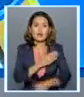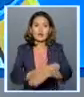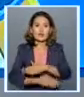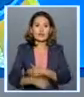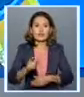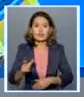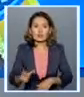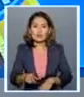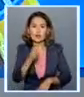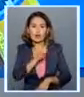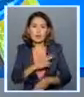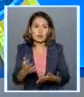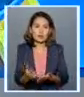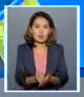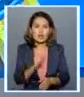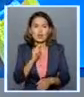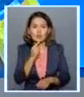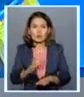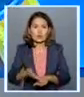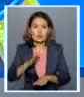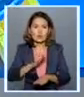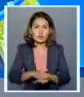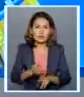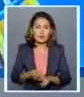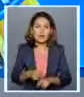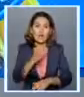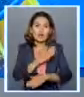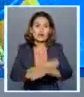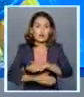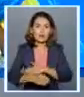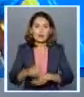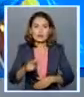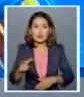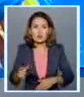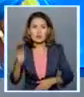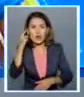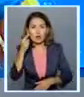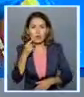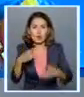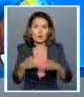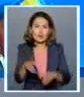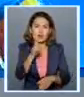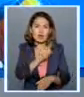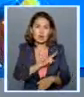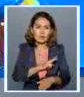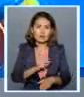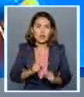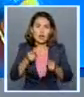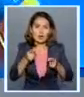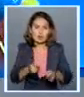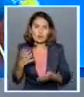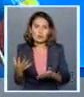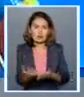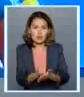Мүмкіндігі шектеулі жандар үшін нарықтық мына заманда күн көру оңай емес. Алайда олардың кейбірі кембағал бола тұра 12 мүшесі сау адамнан